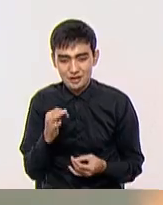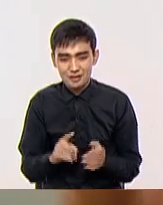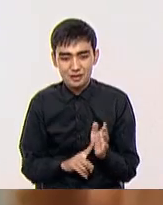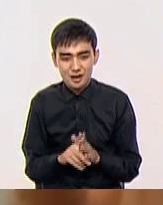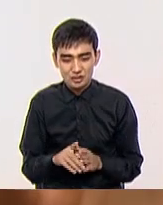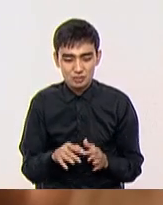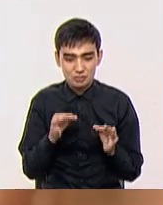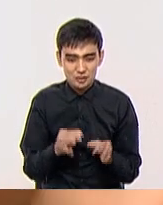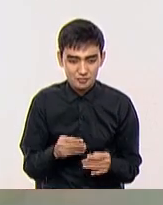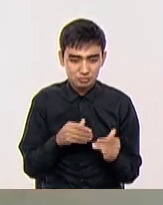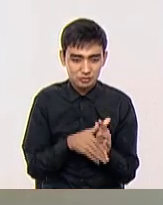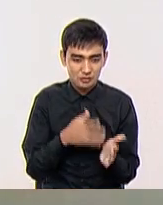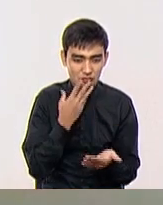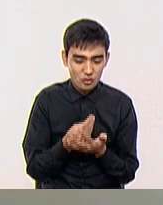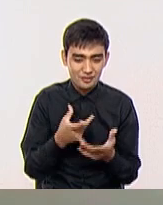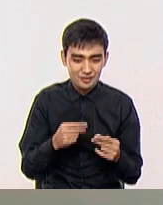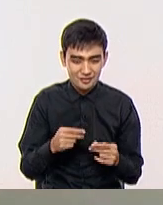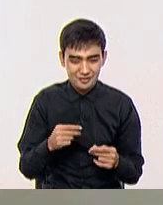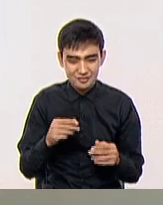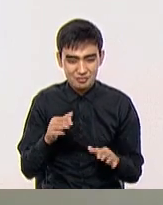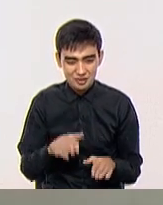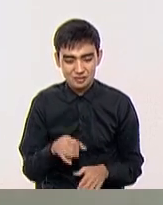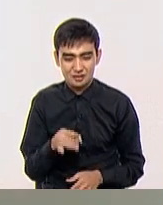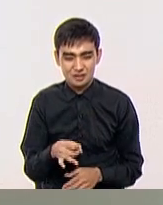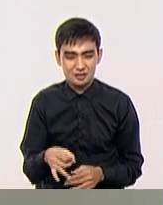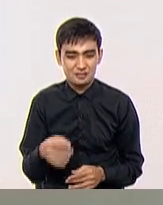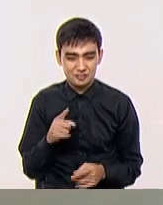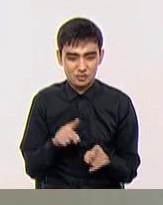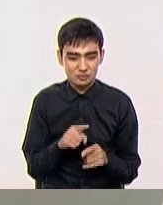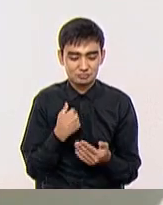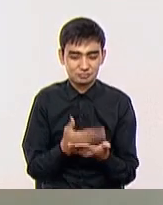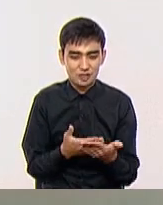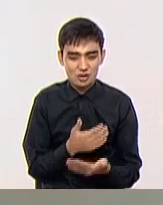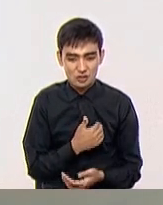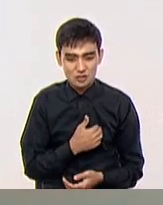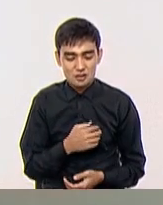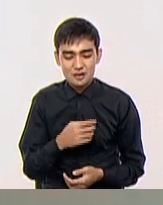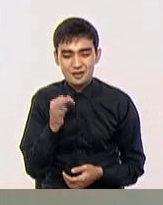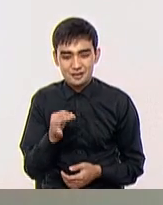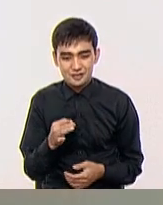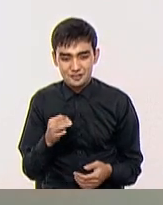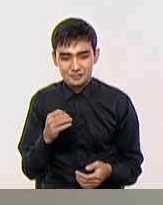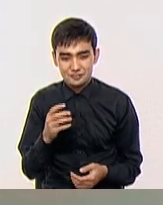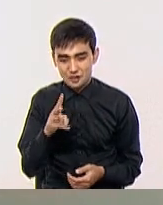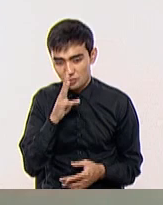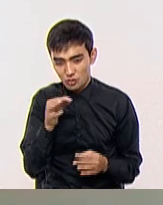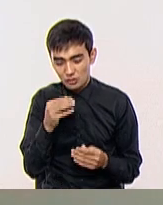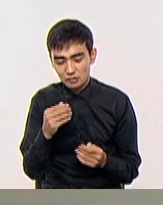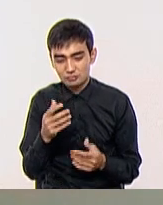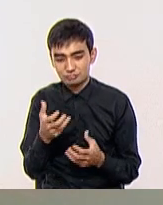начинать оптимальнее тратить свои деньги. Ну и, конечно, я же также порекомендовал, помимо ведения